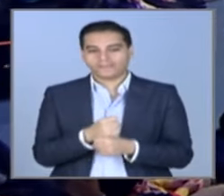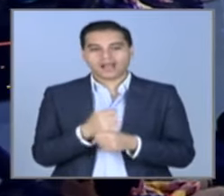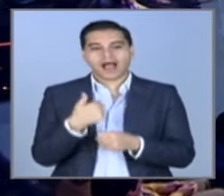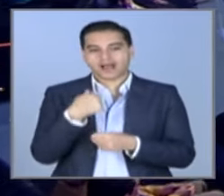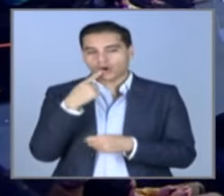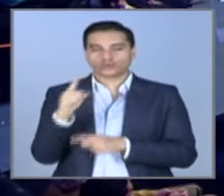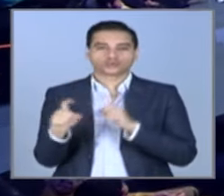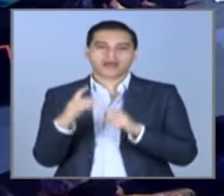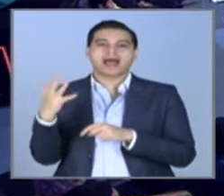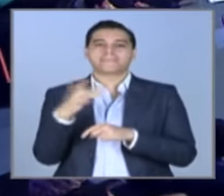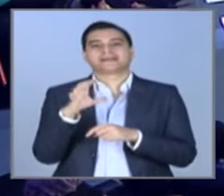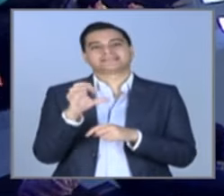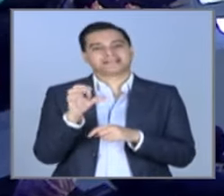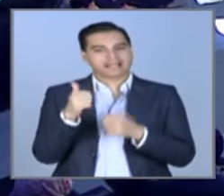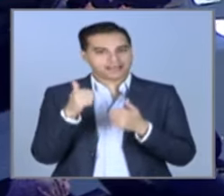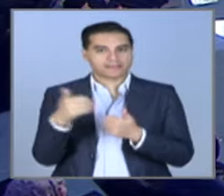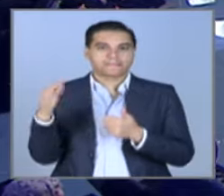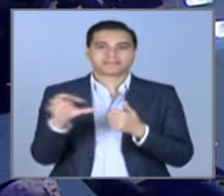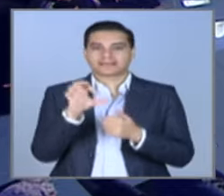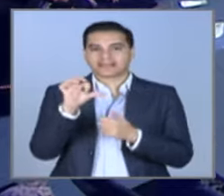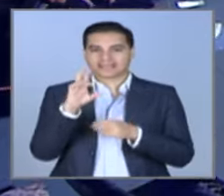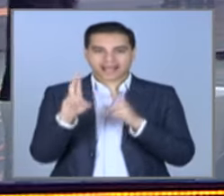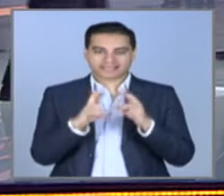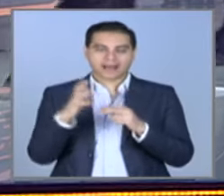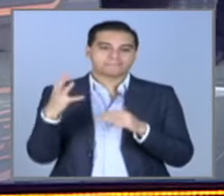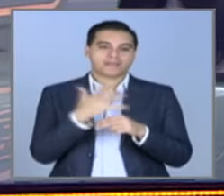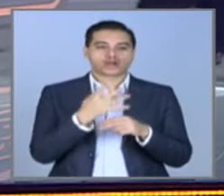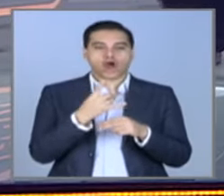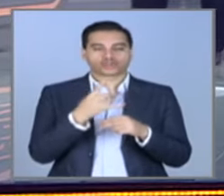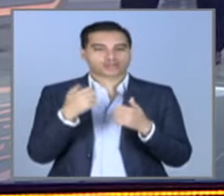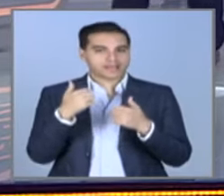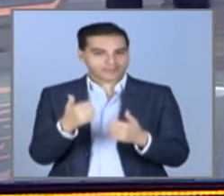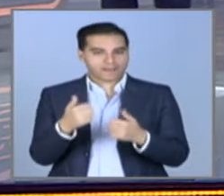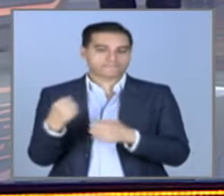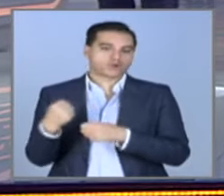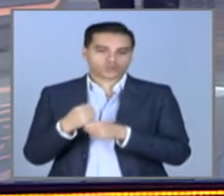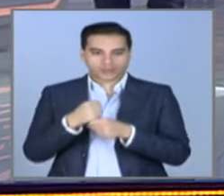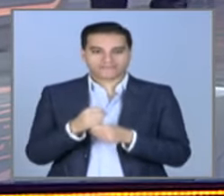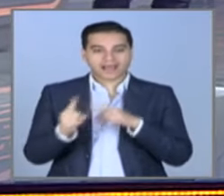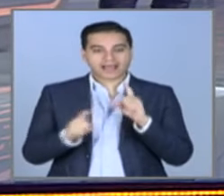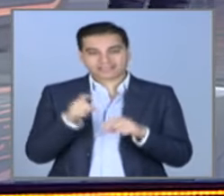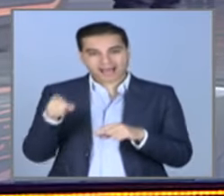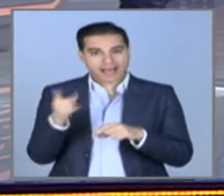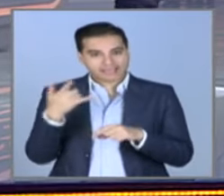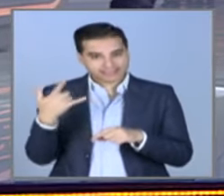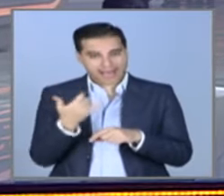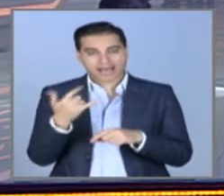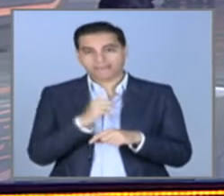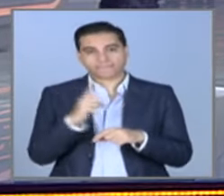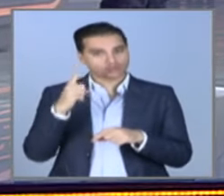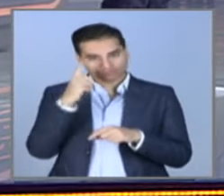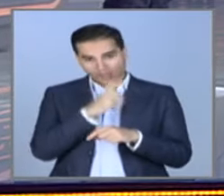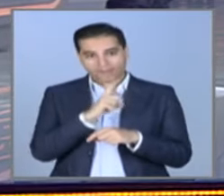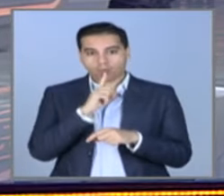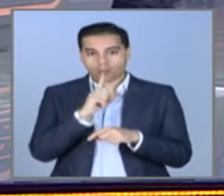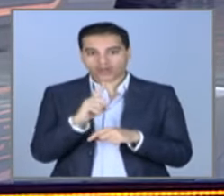قلت 9 أسئلة من 10. اتفضلي مكاني. أسئلة سهلة مش صعبة،